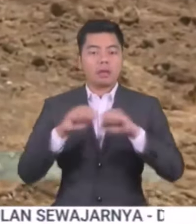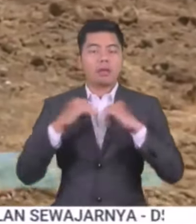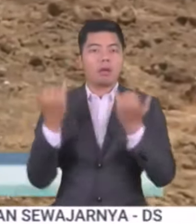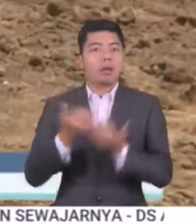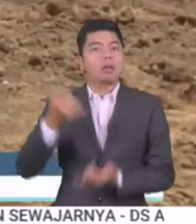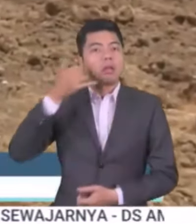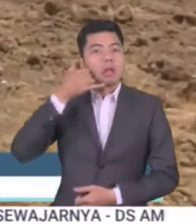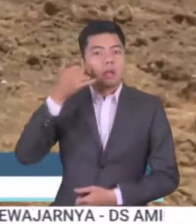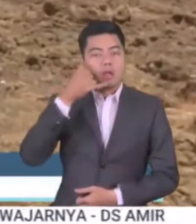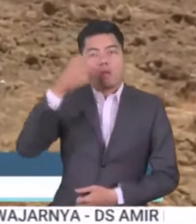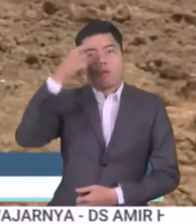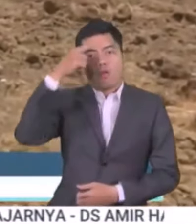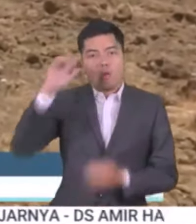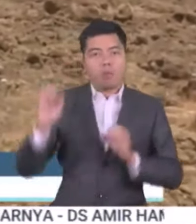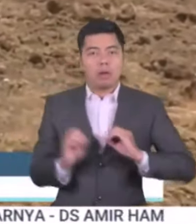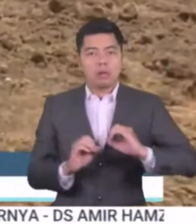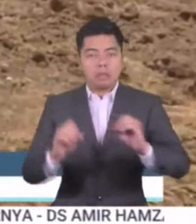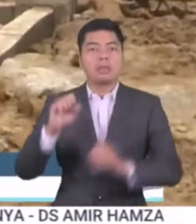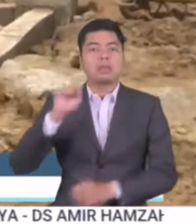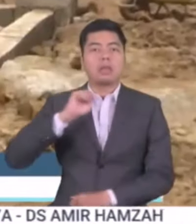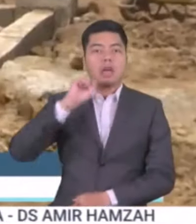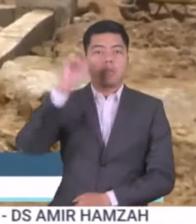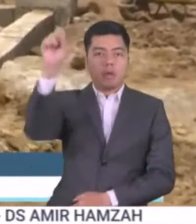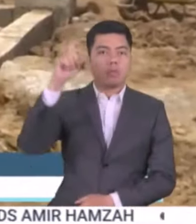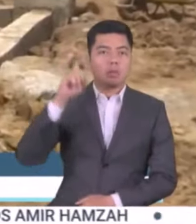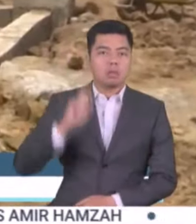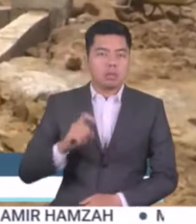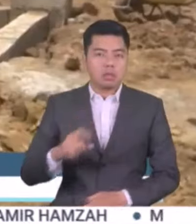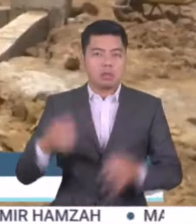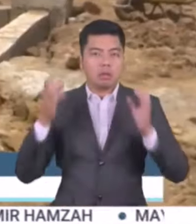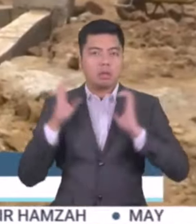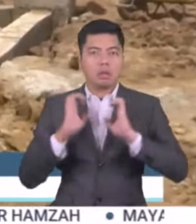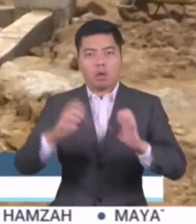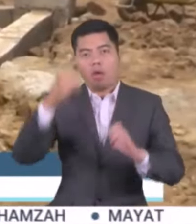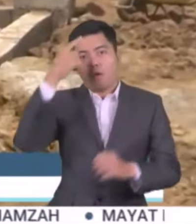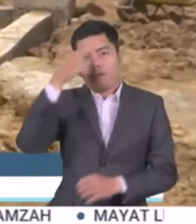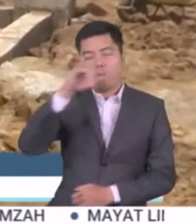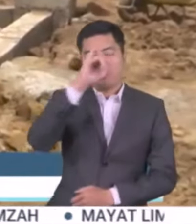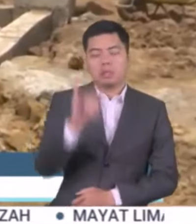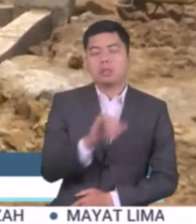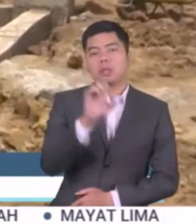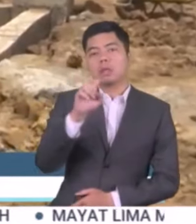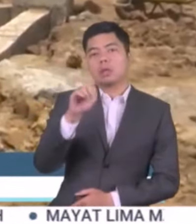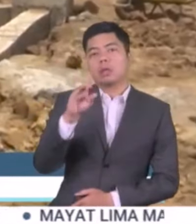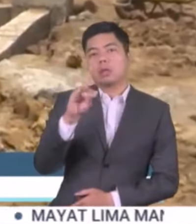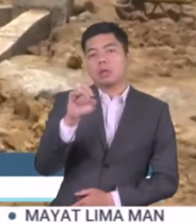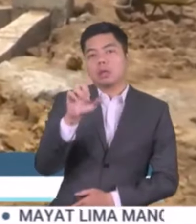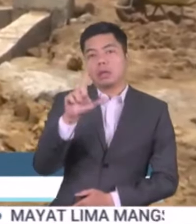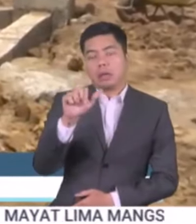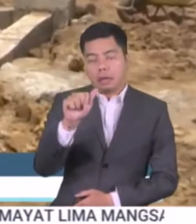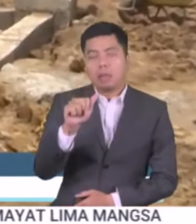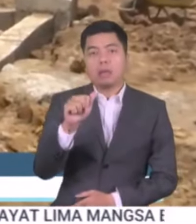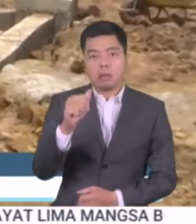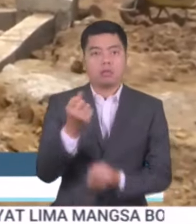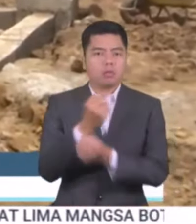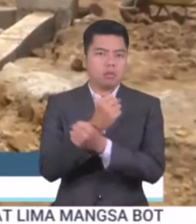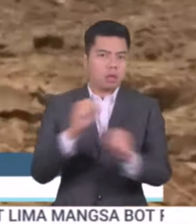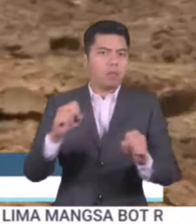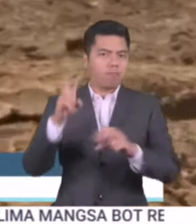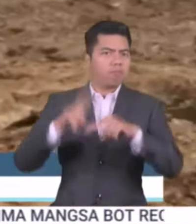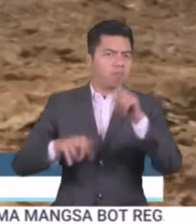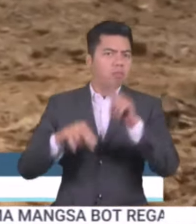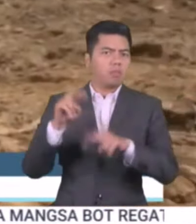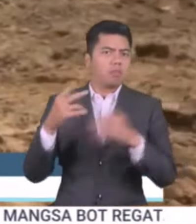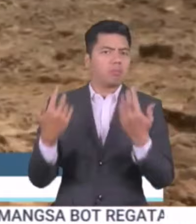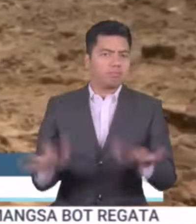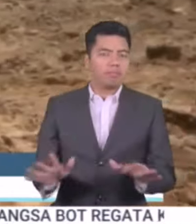Syarikat telekomunikasi yang beroperasi di Sabah perlu menyegerakan pengoperasian menara jalinan digital negara jendela